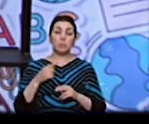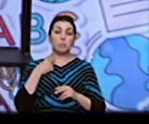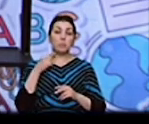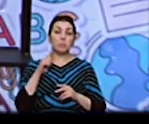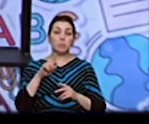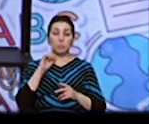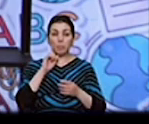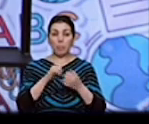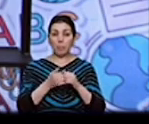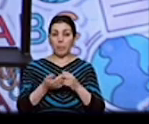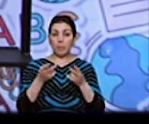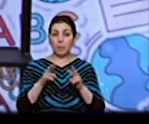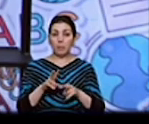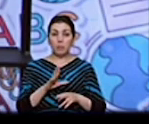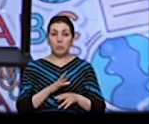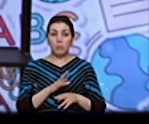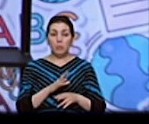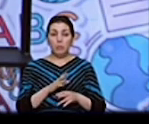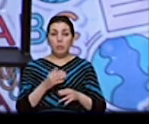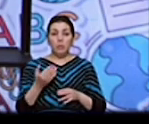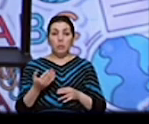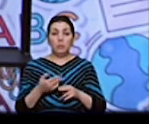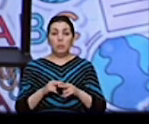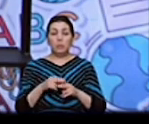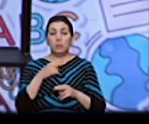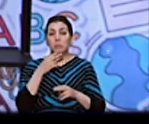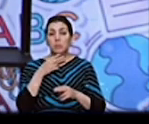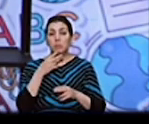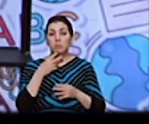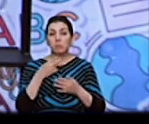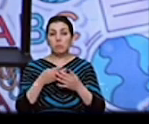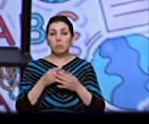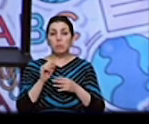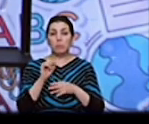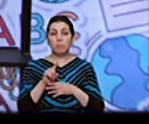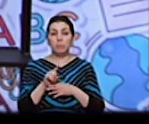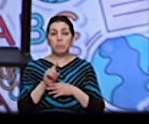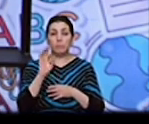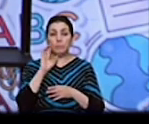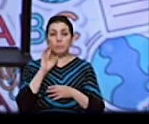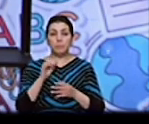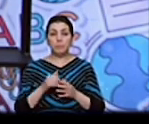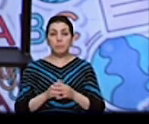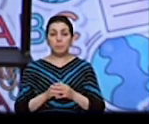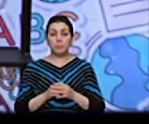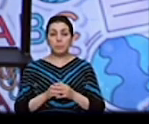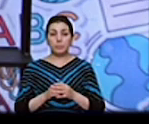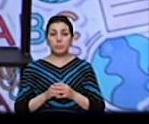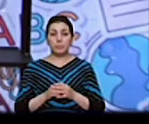raqamlarni eslab qolgan bo'lsangiz, ana endi diqqat bilan topshirig'imni tinglang.